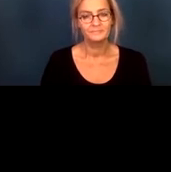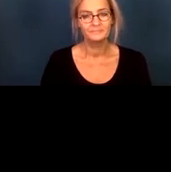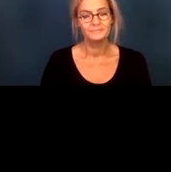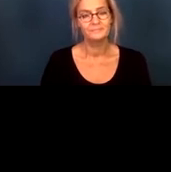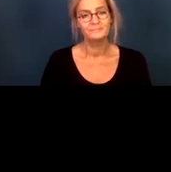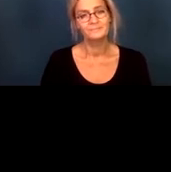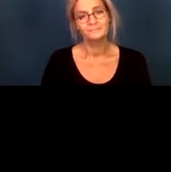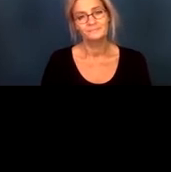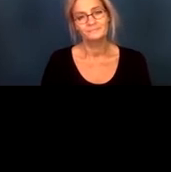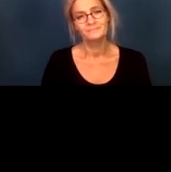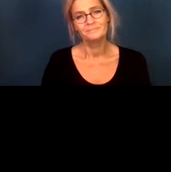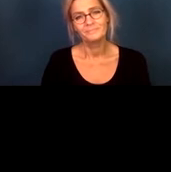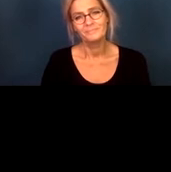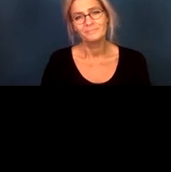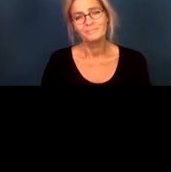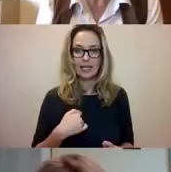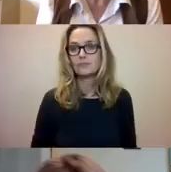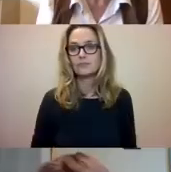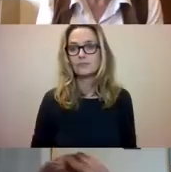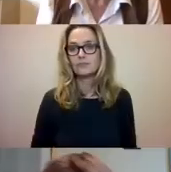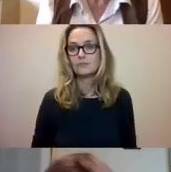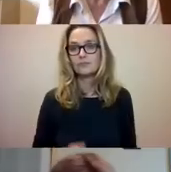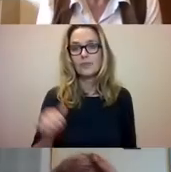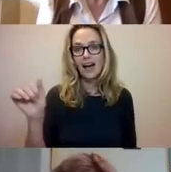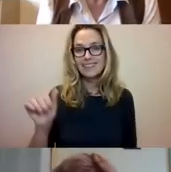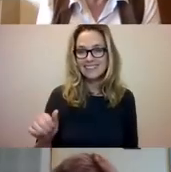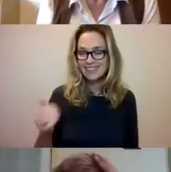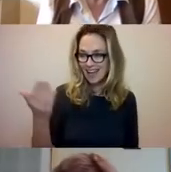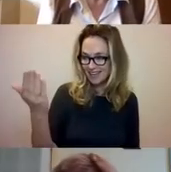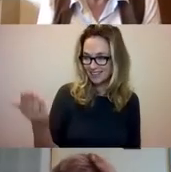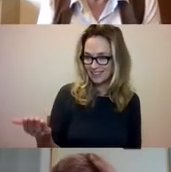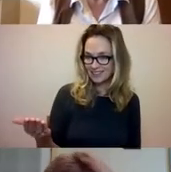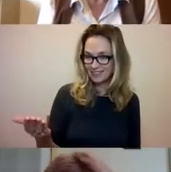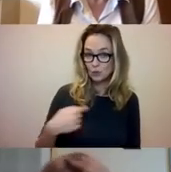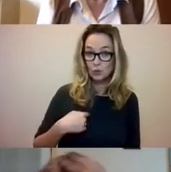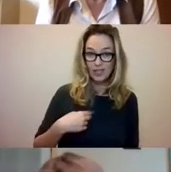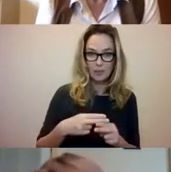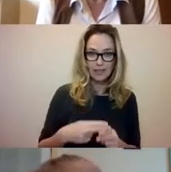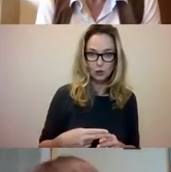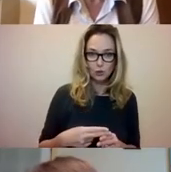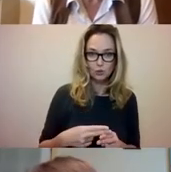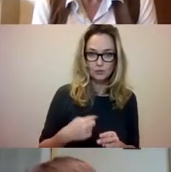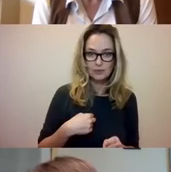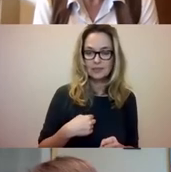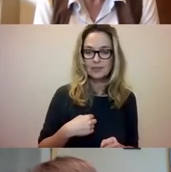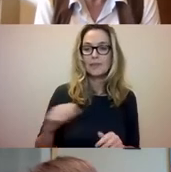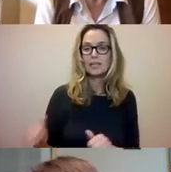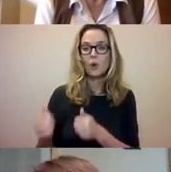En ik heb Anita, toen ik gepensioneerd was, toen ben ik begonnen